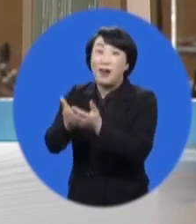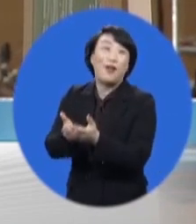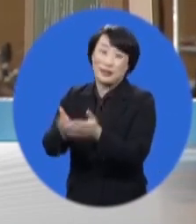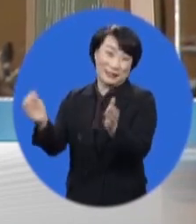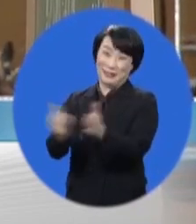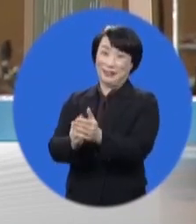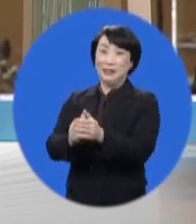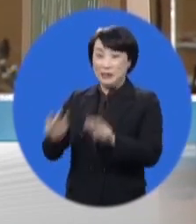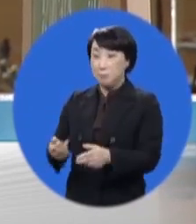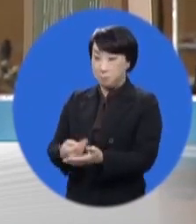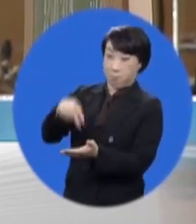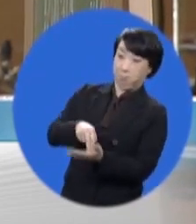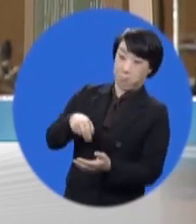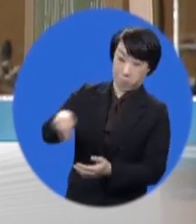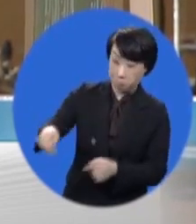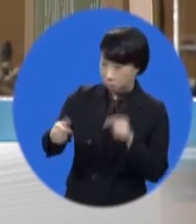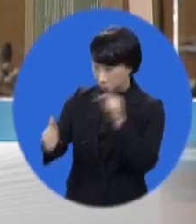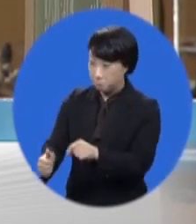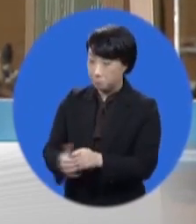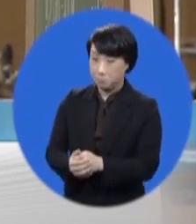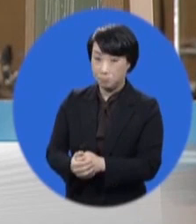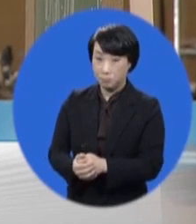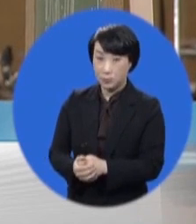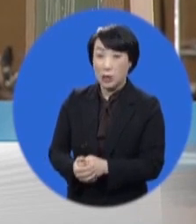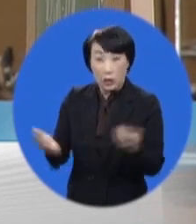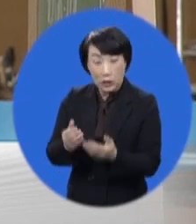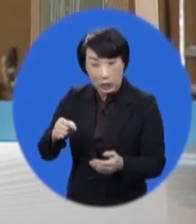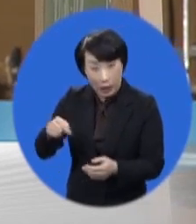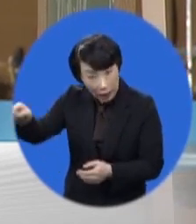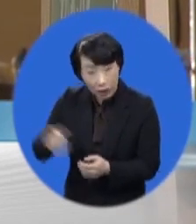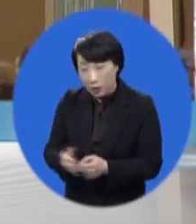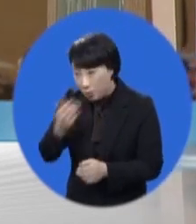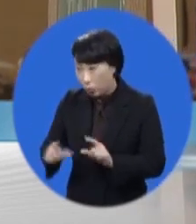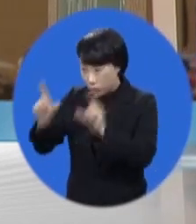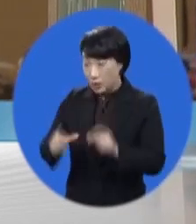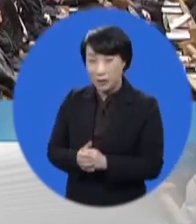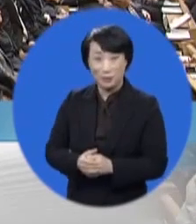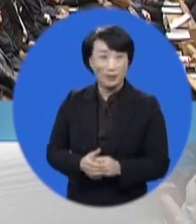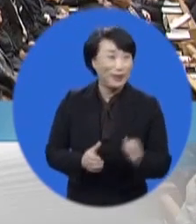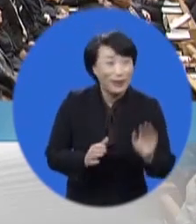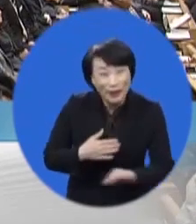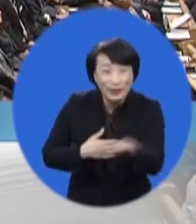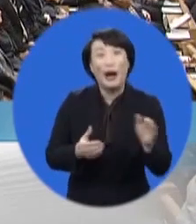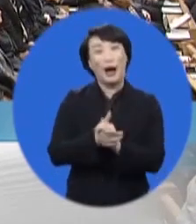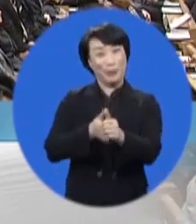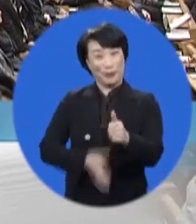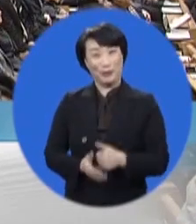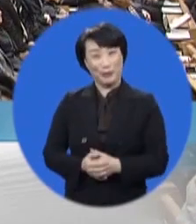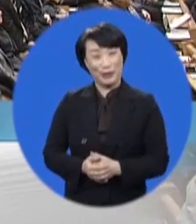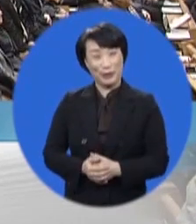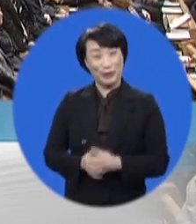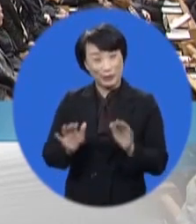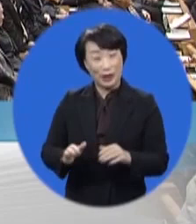거지가 아니야. 이제는 일어나서 걸어가. 노동해서 먹고 살아. 아멘합시다.